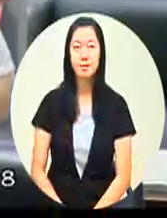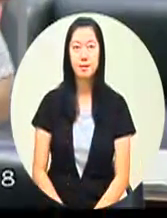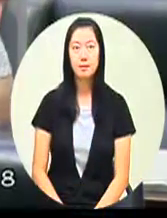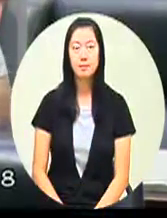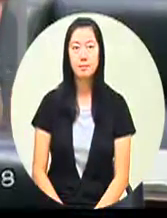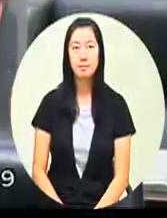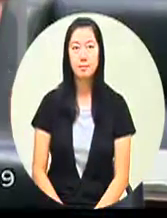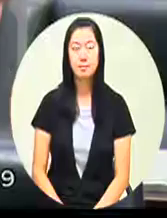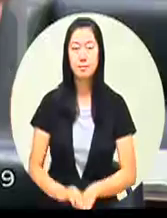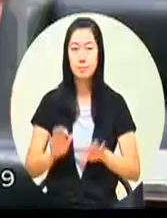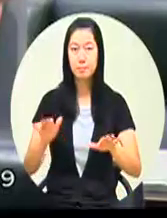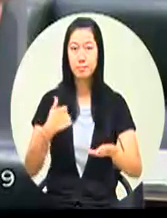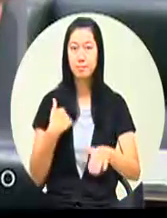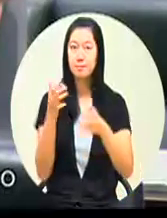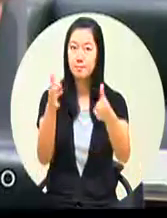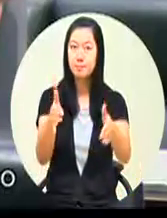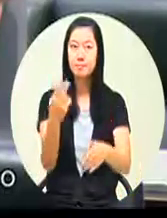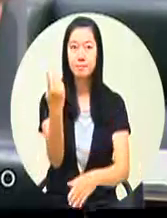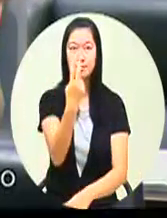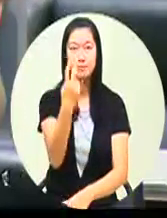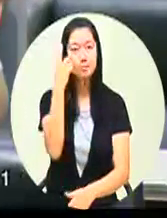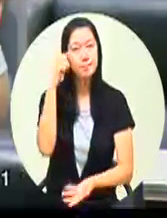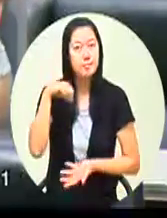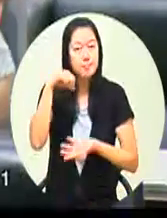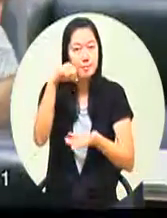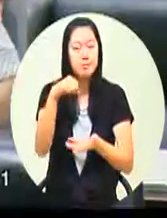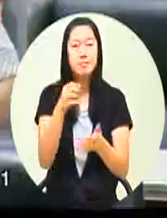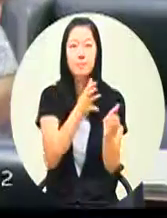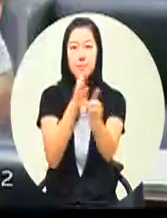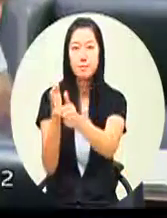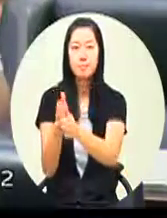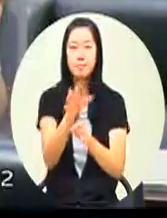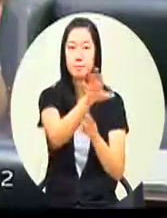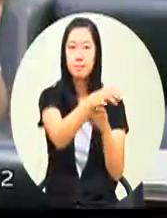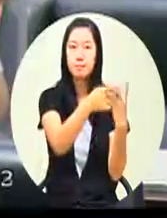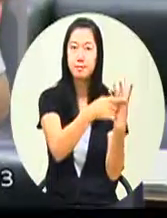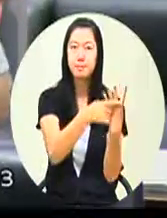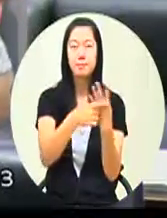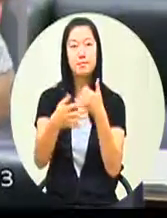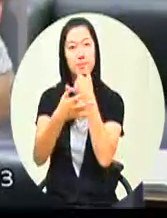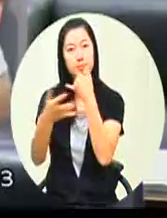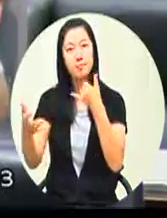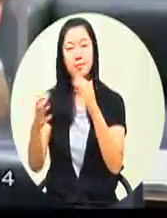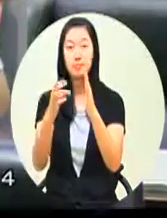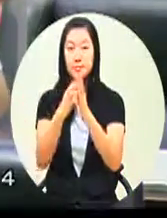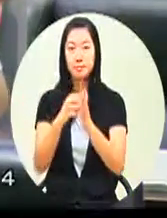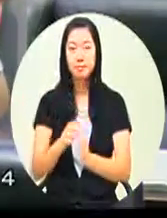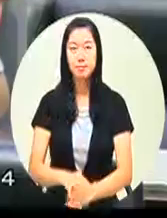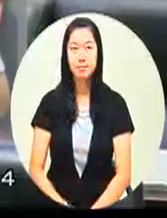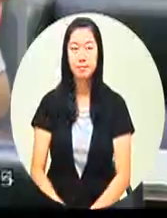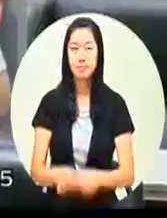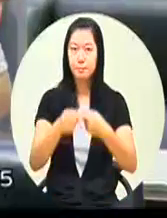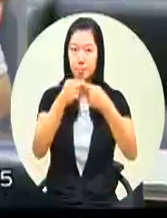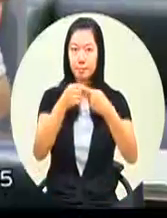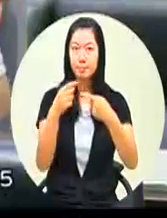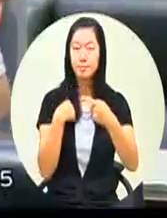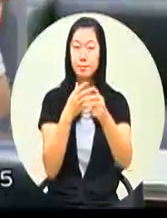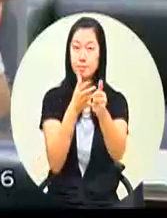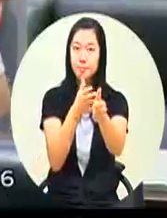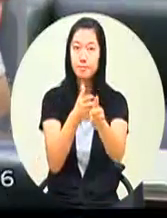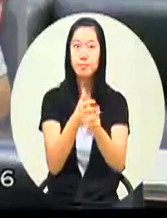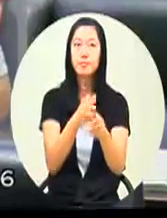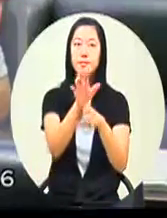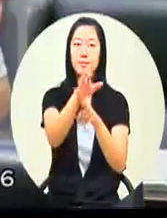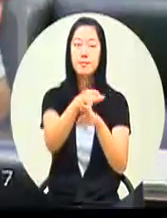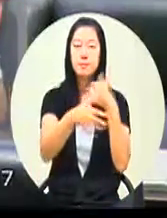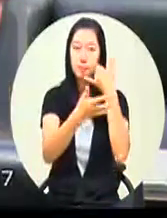今天针对两个议题来请教海洋局跟农业局哈。第一个我先请教海洋局哈，本